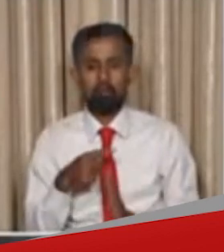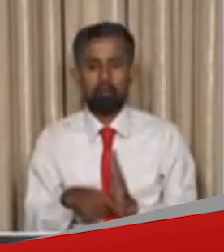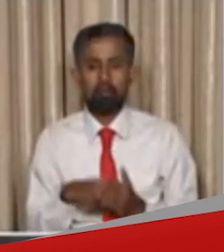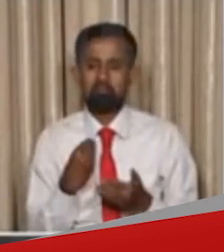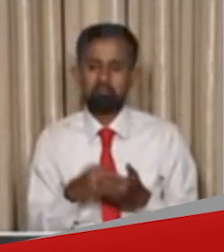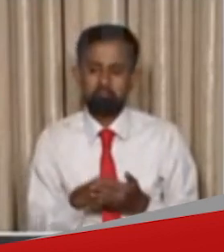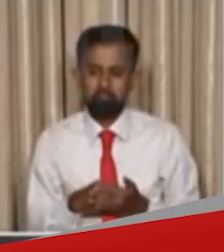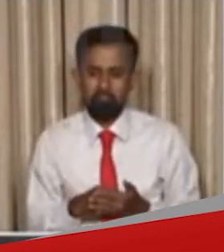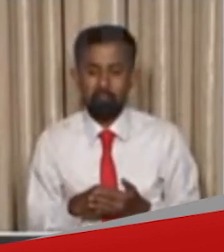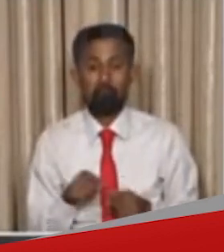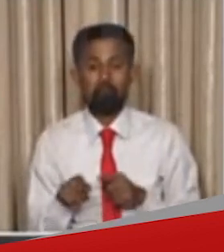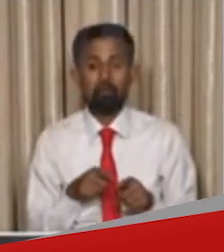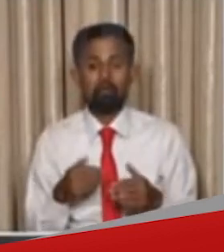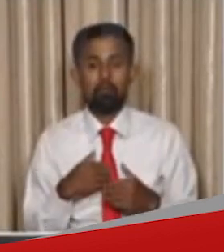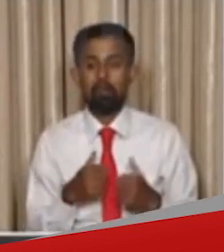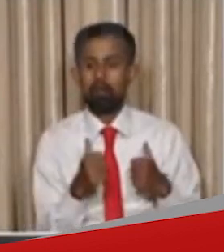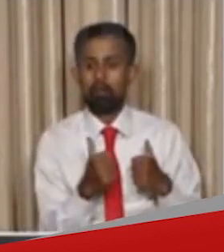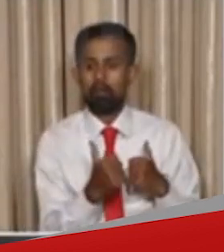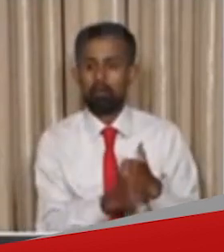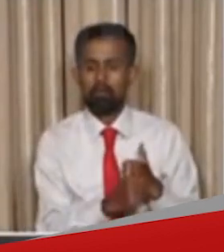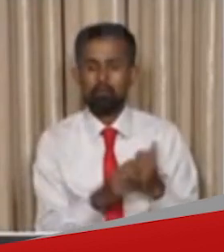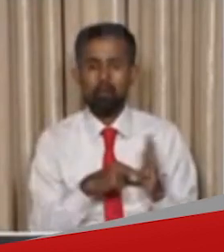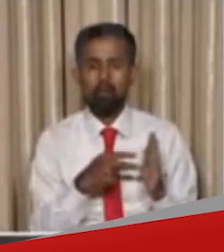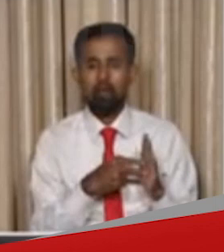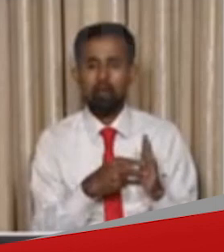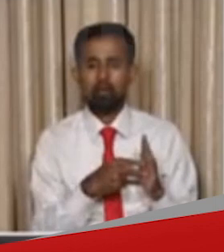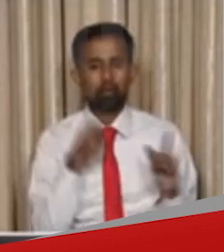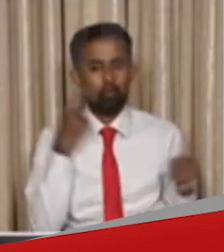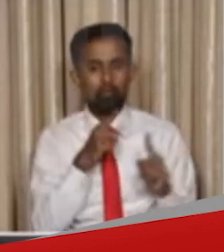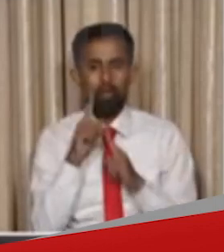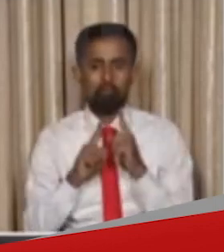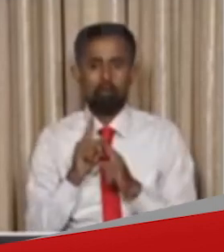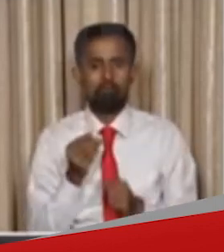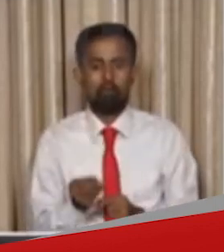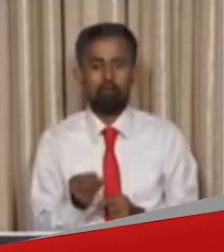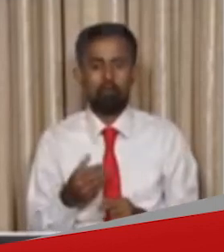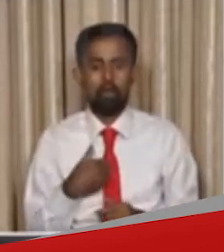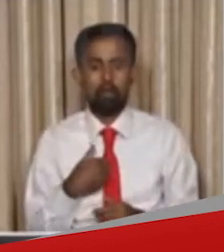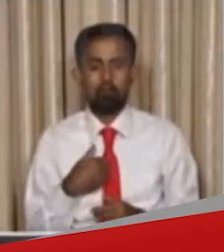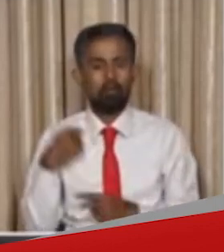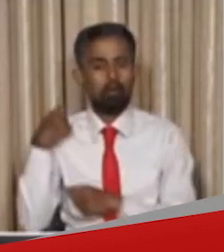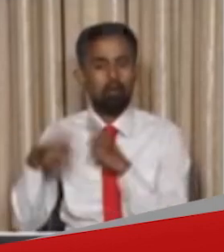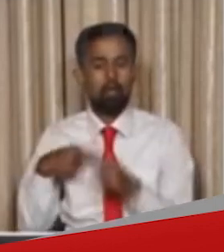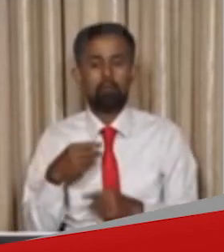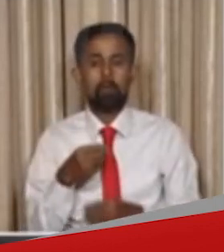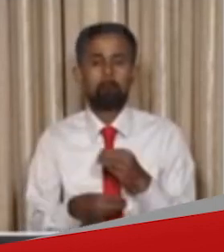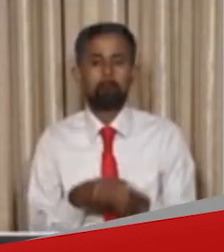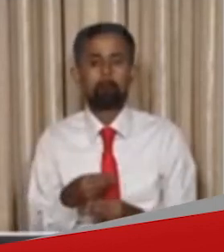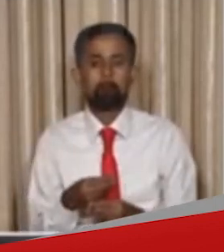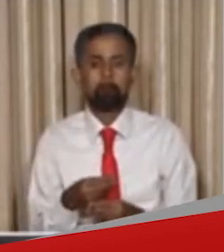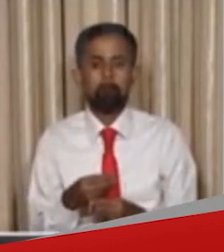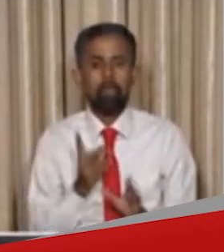යැපෙන ගමන් අපි නිෂ්පාදන ආර්ථිකයක් ගැන කතා කරනවා. දැන් අපිට අපේ තිබුණු සම්ප්‍රදායික කර්මාන්ත ටික